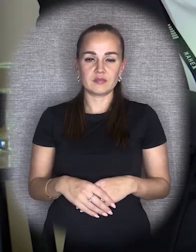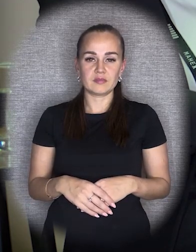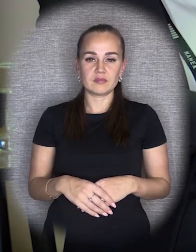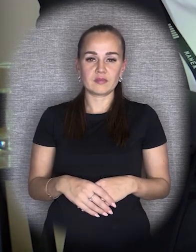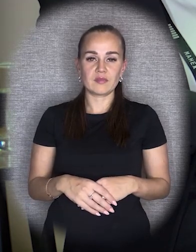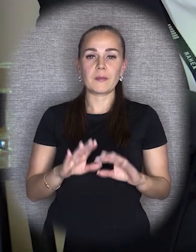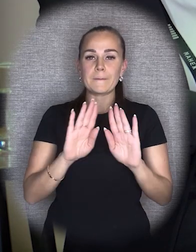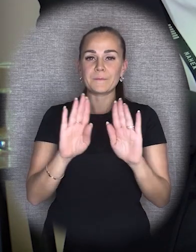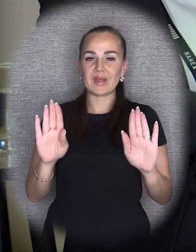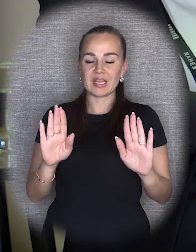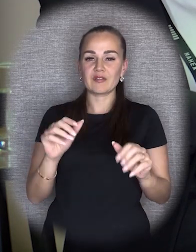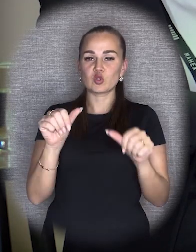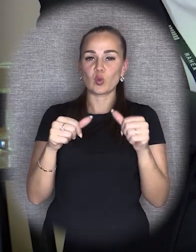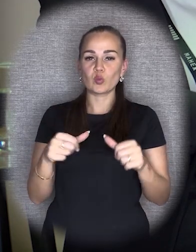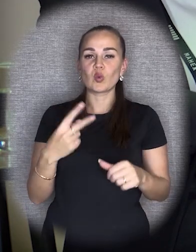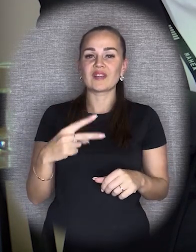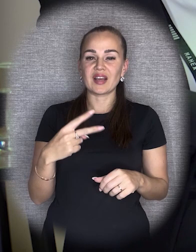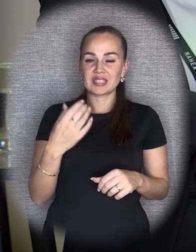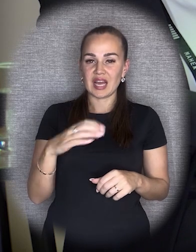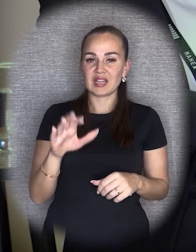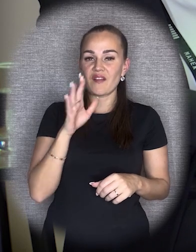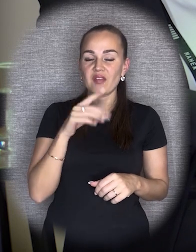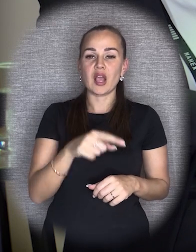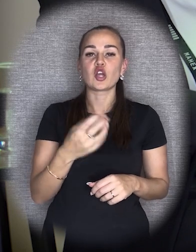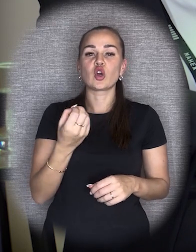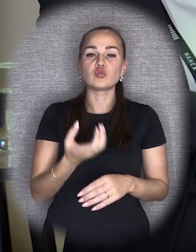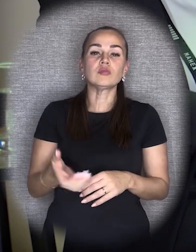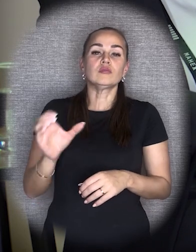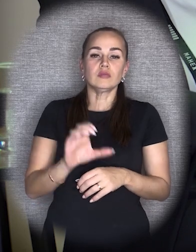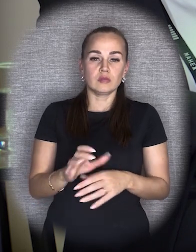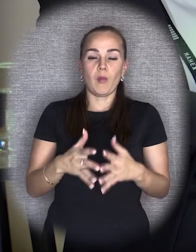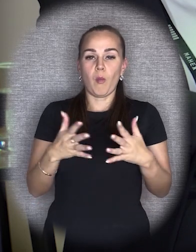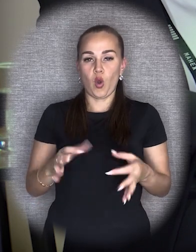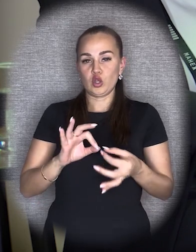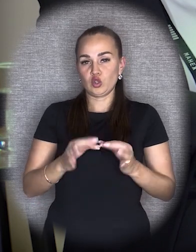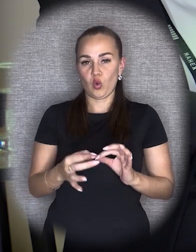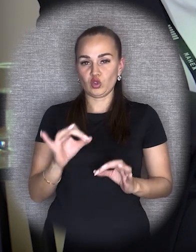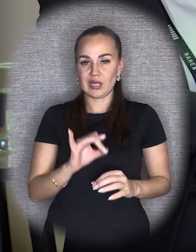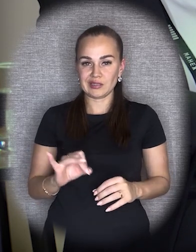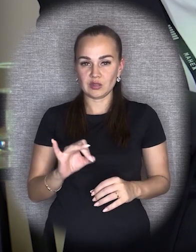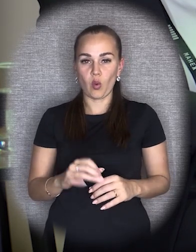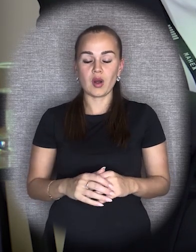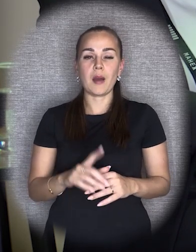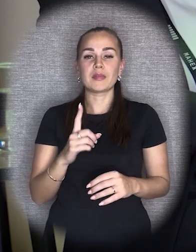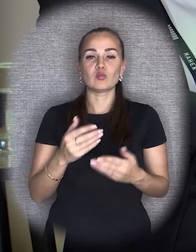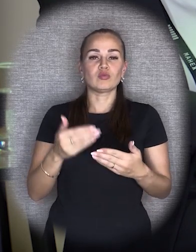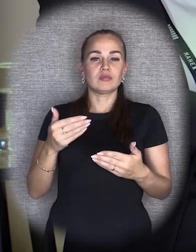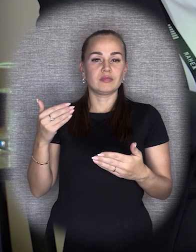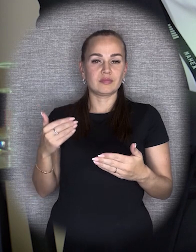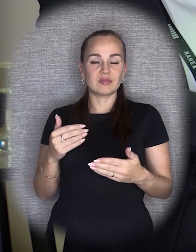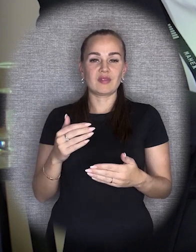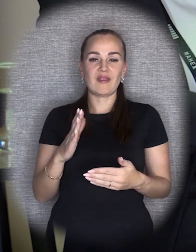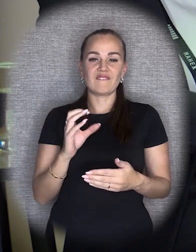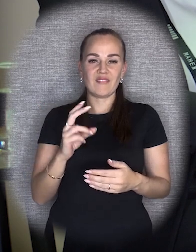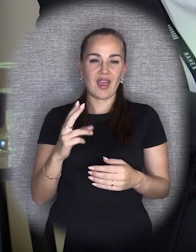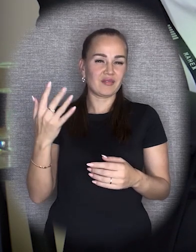Экспонировать скульптуру 20 века — это еще более сложная история, потому что скульптура предыдущих веков, она все-таки более